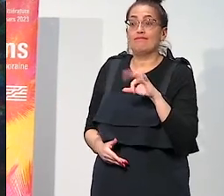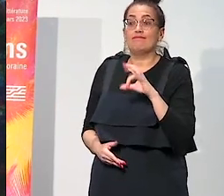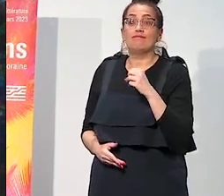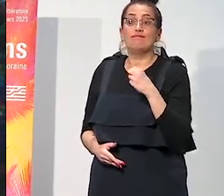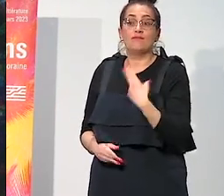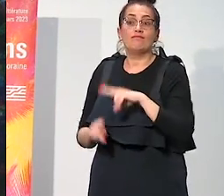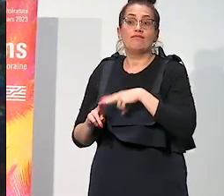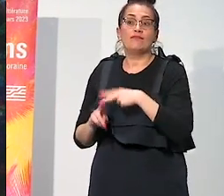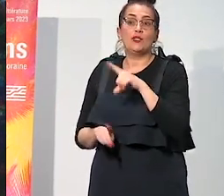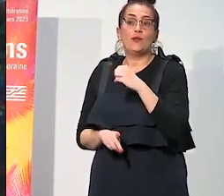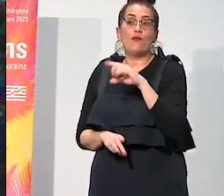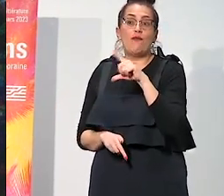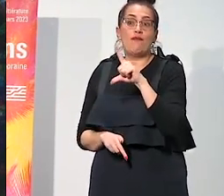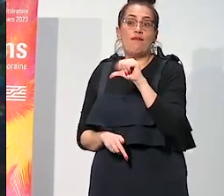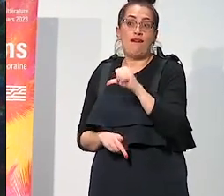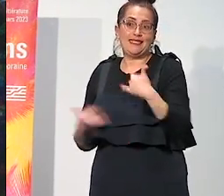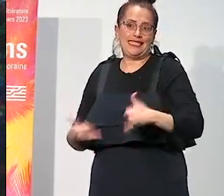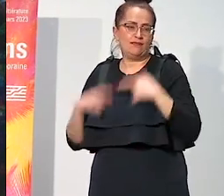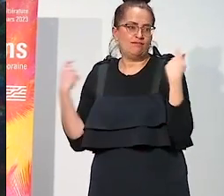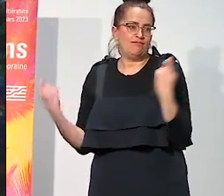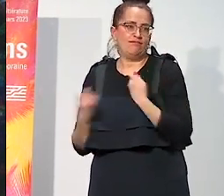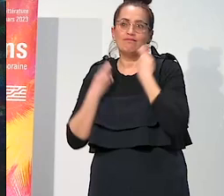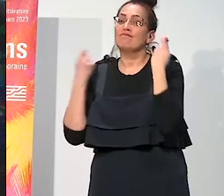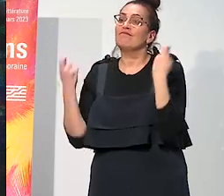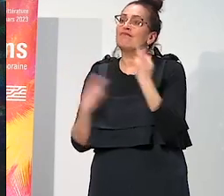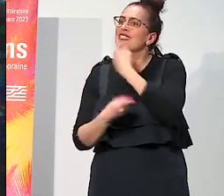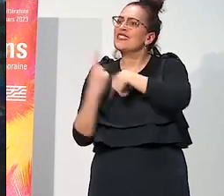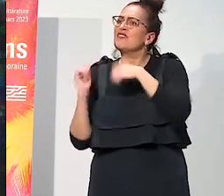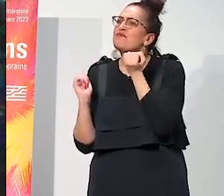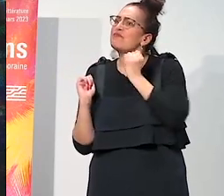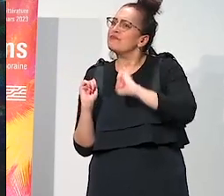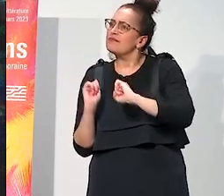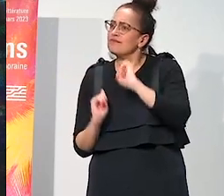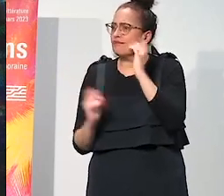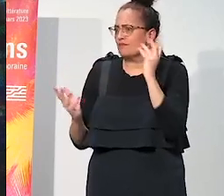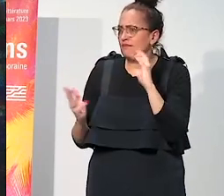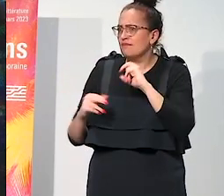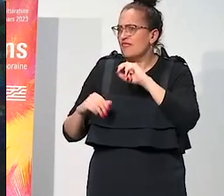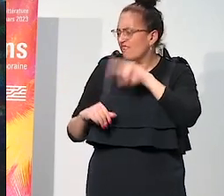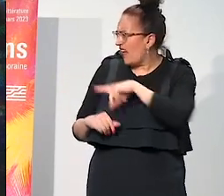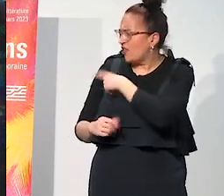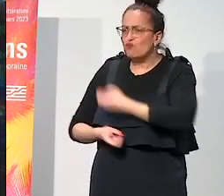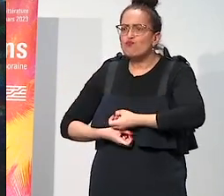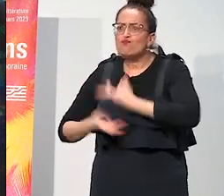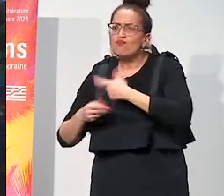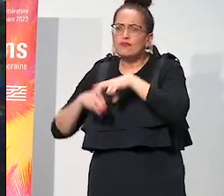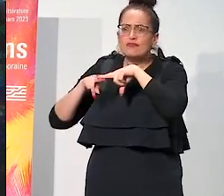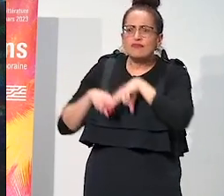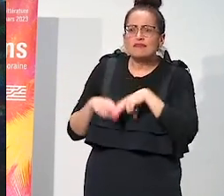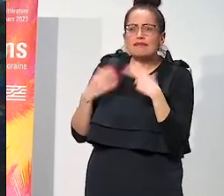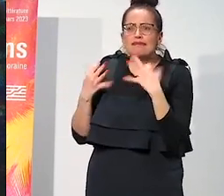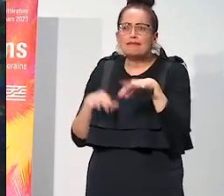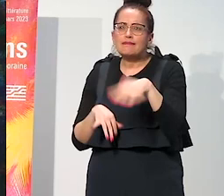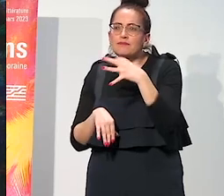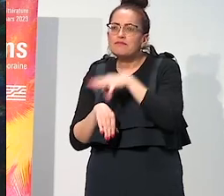dans le cadre du festival Effraction. À la fin, on a 10 minutes, je crois 15 minutes pour des questions, vos